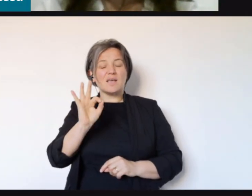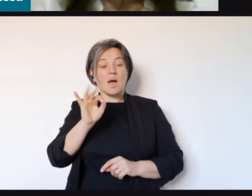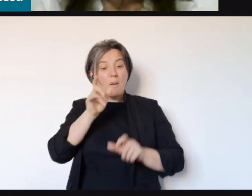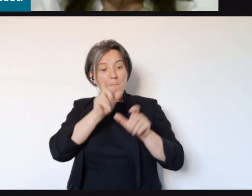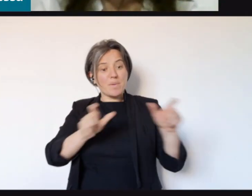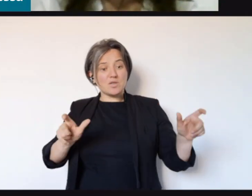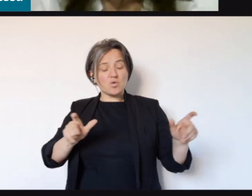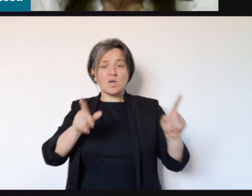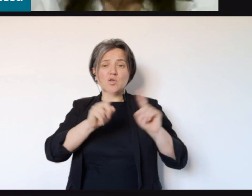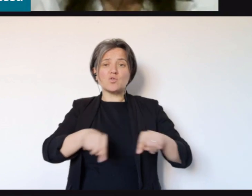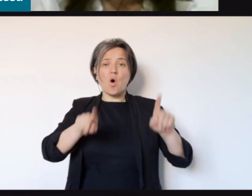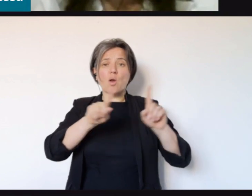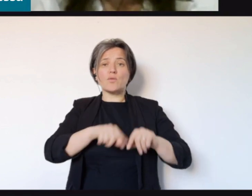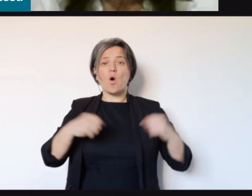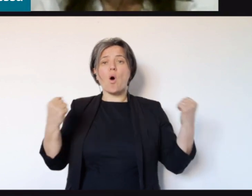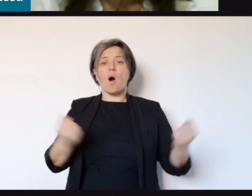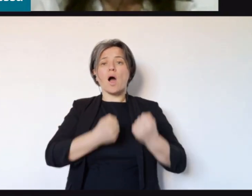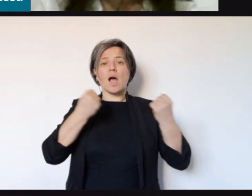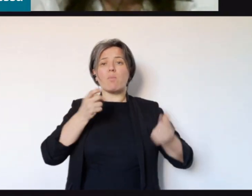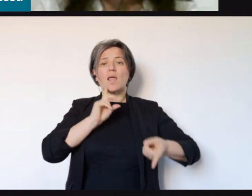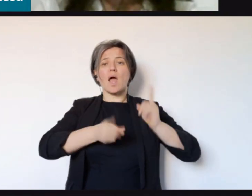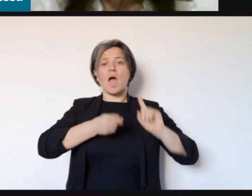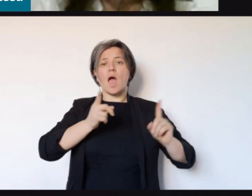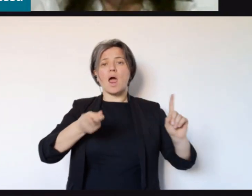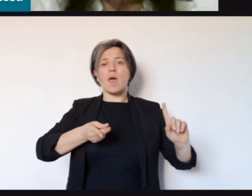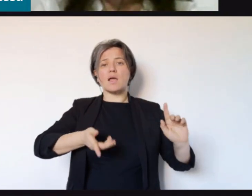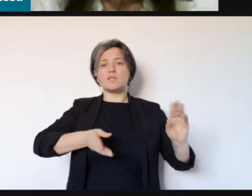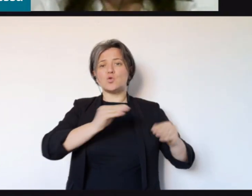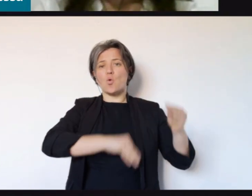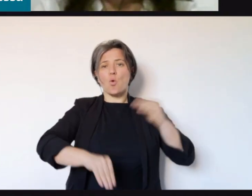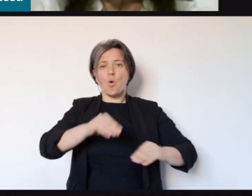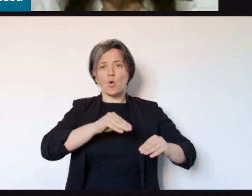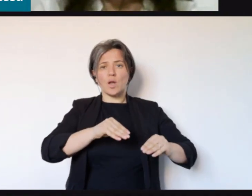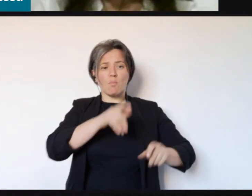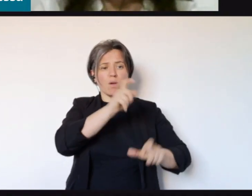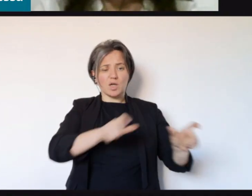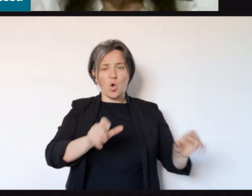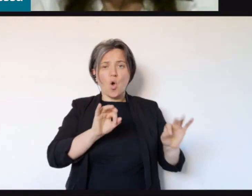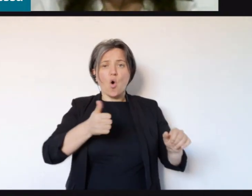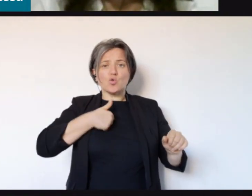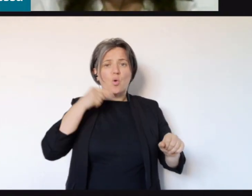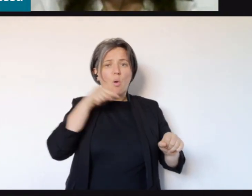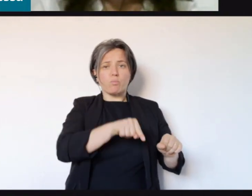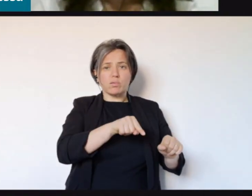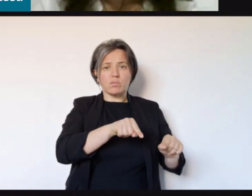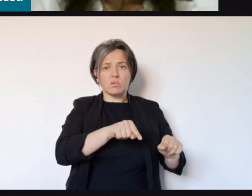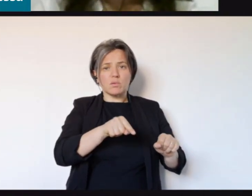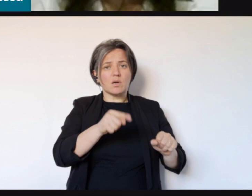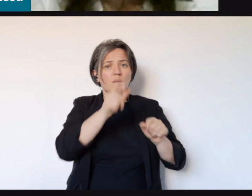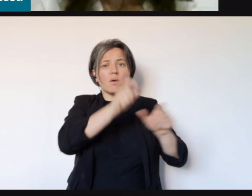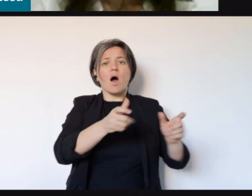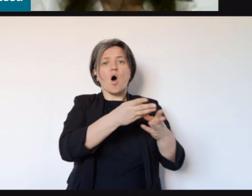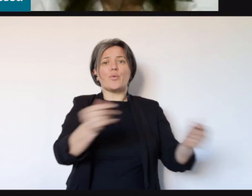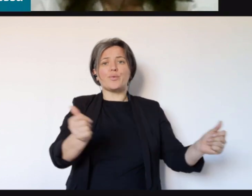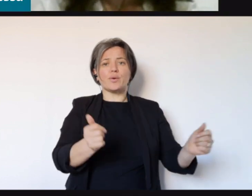che facevano solo campagna elettorale durante tutto il percorso sono scomparse.